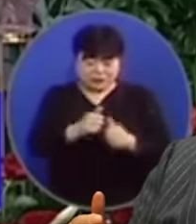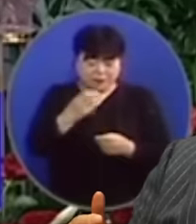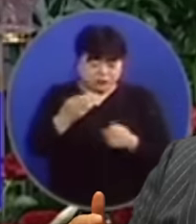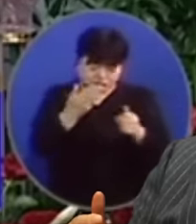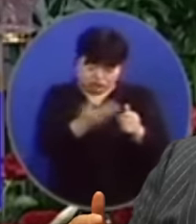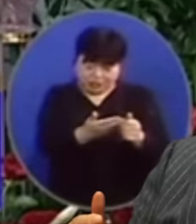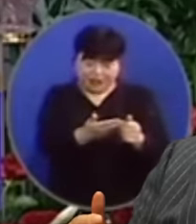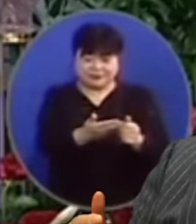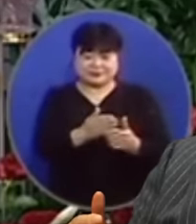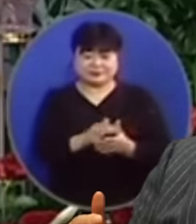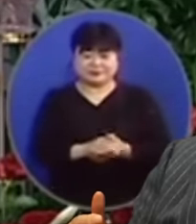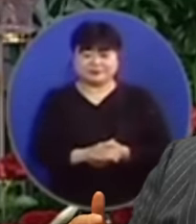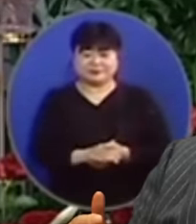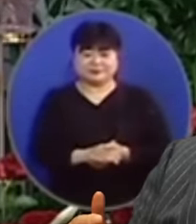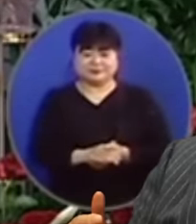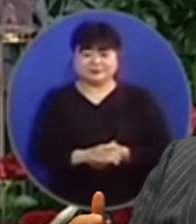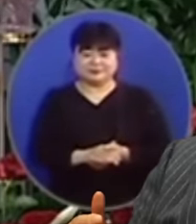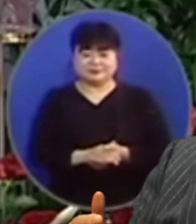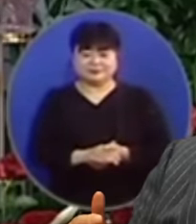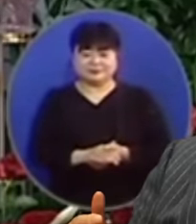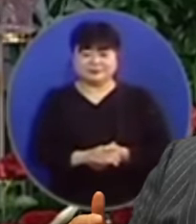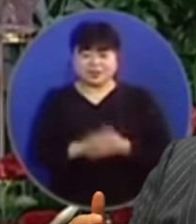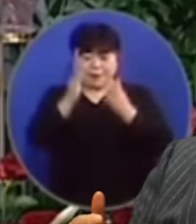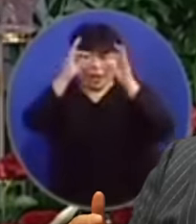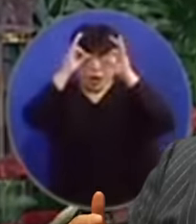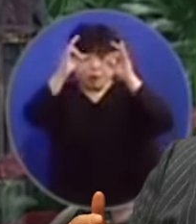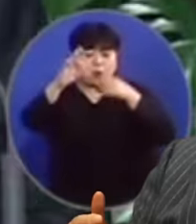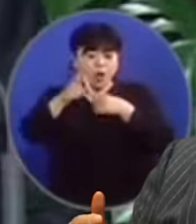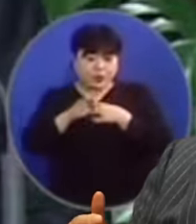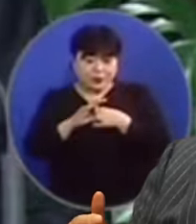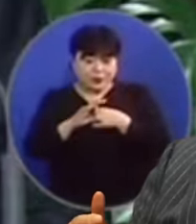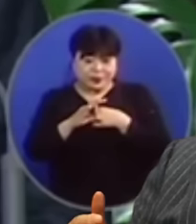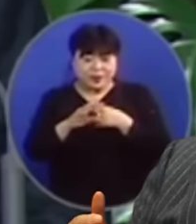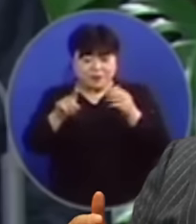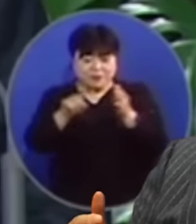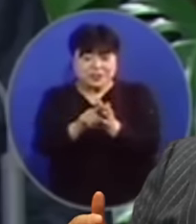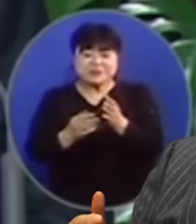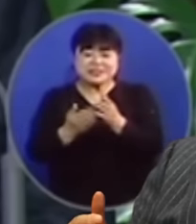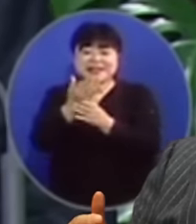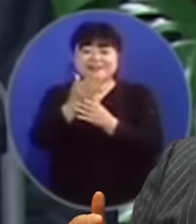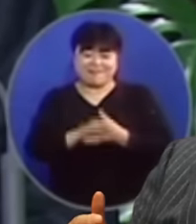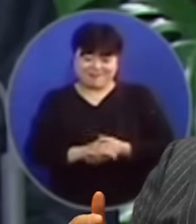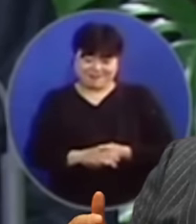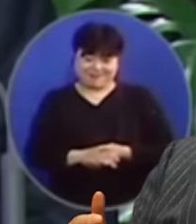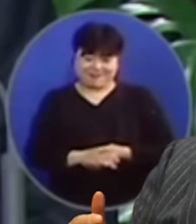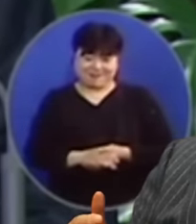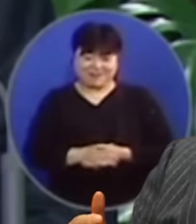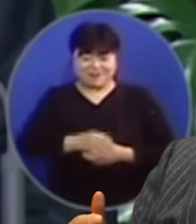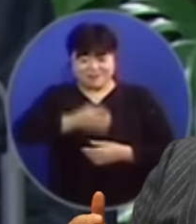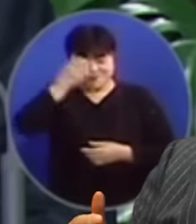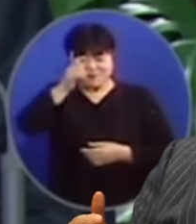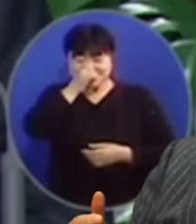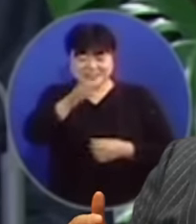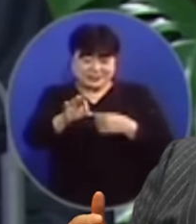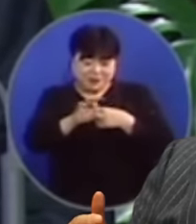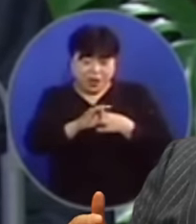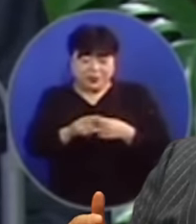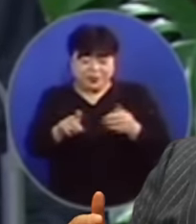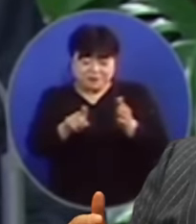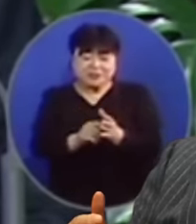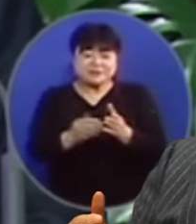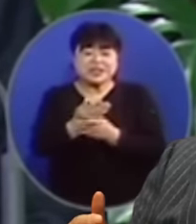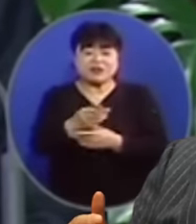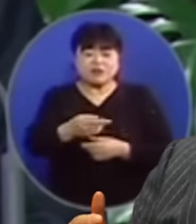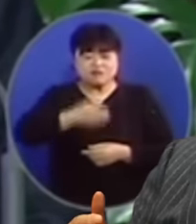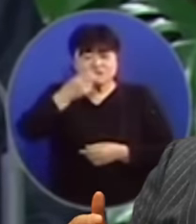같으리라. 그렇게 바라보면 믿음이 생기는 것입니다. 꿈이 있으면 믿음이 생기지